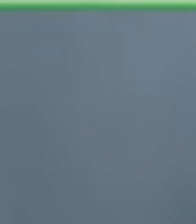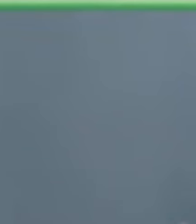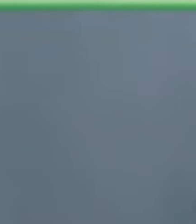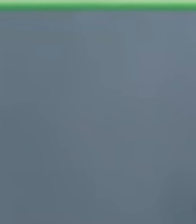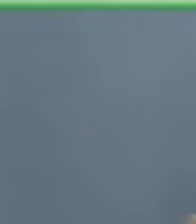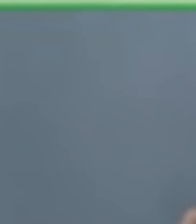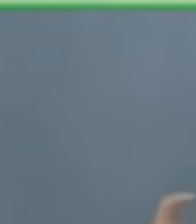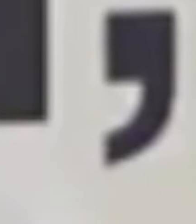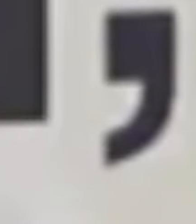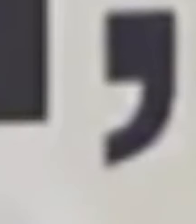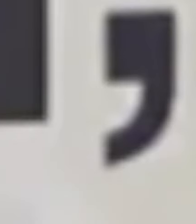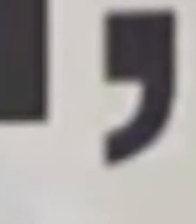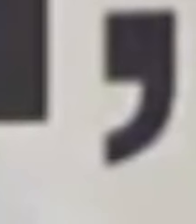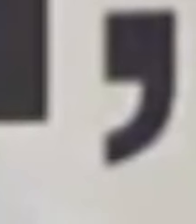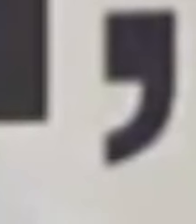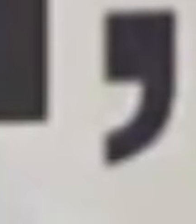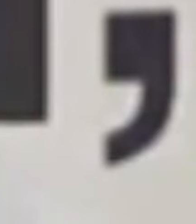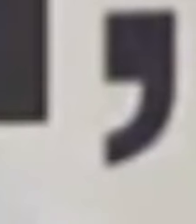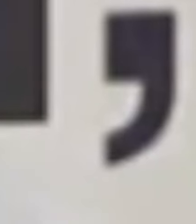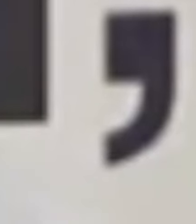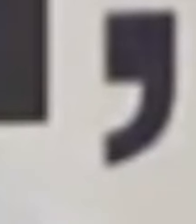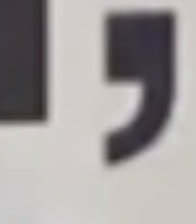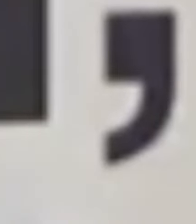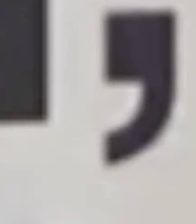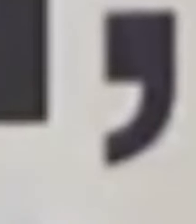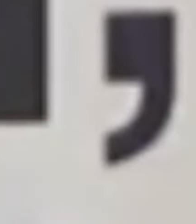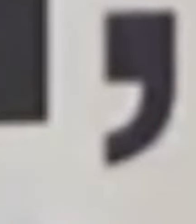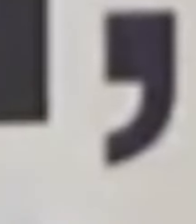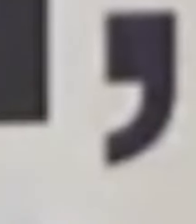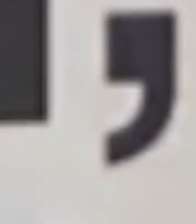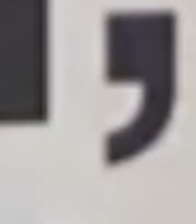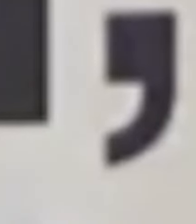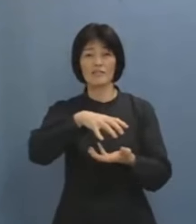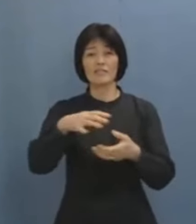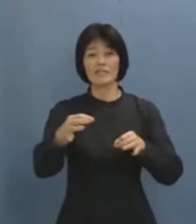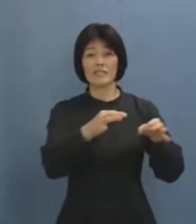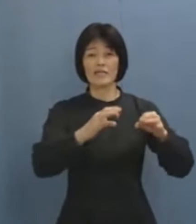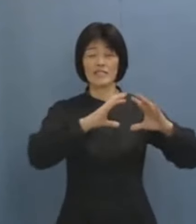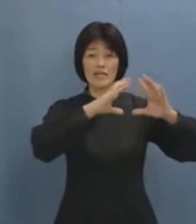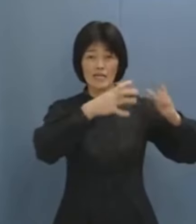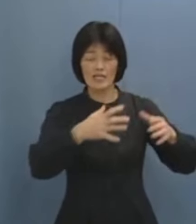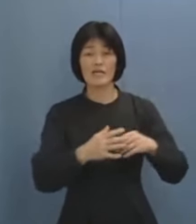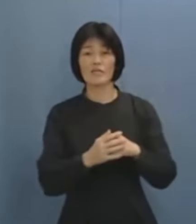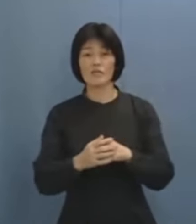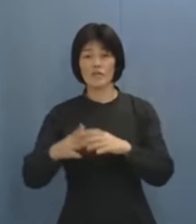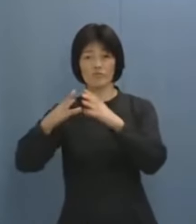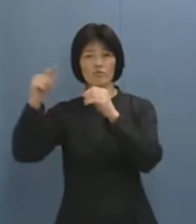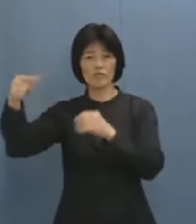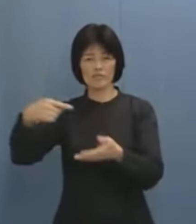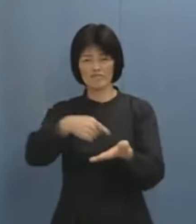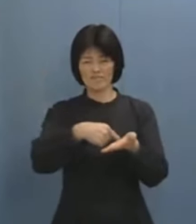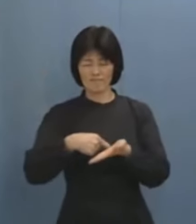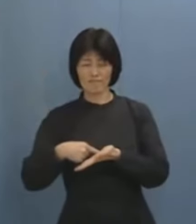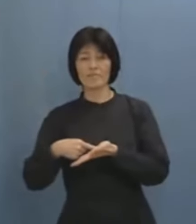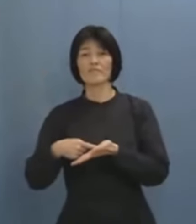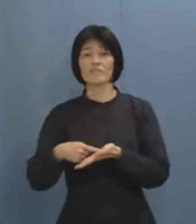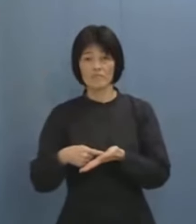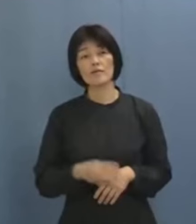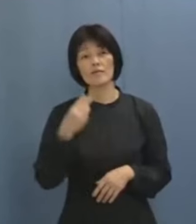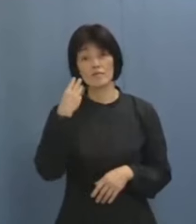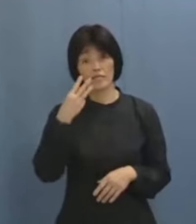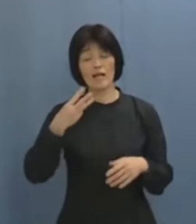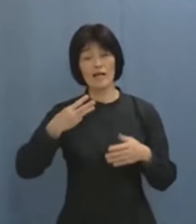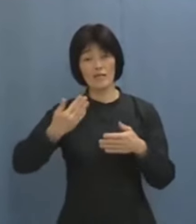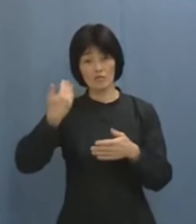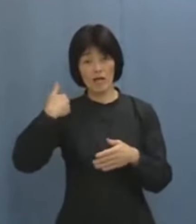と、表現としては強かったというふうに思っててそこは反省してますけど、 斉藤知事ご自身の資質が問われるようになったというふうに思って